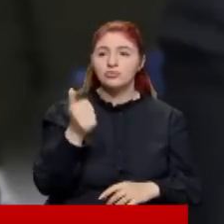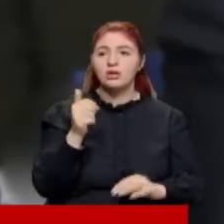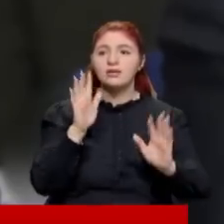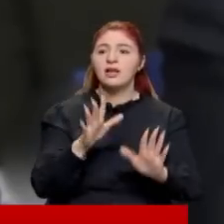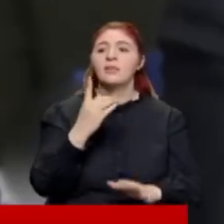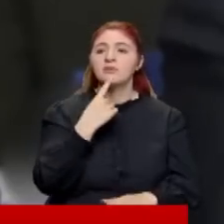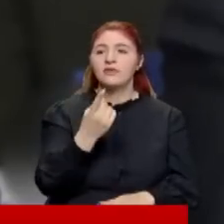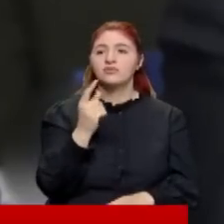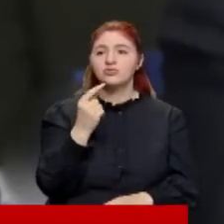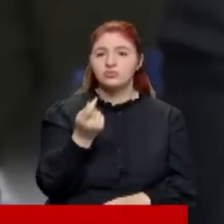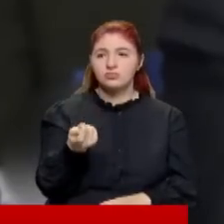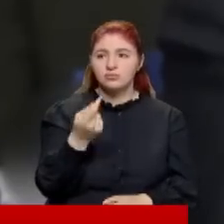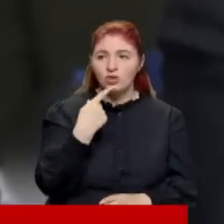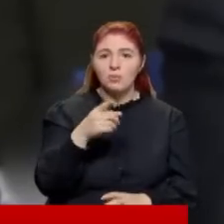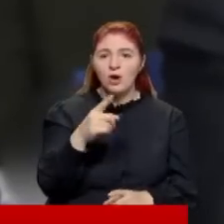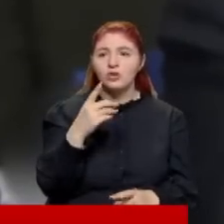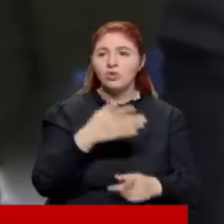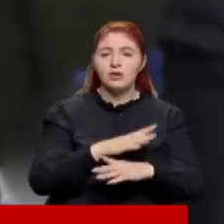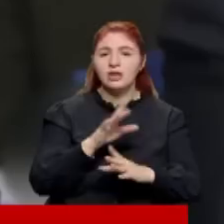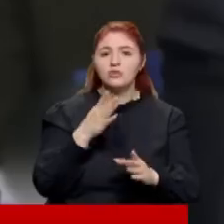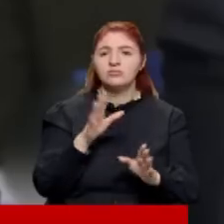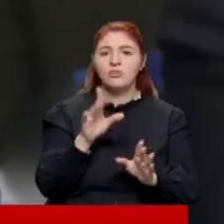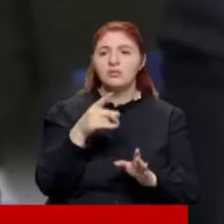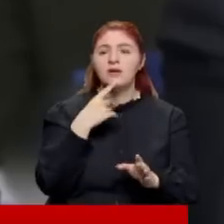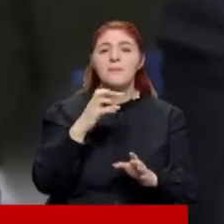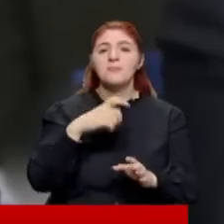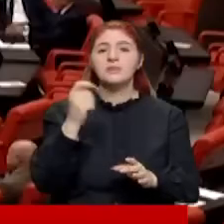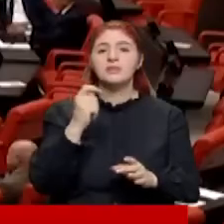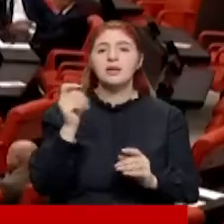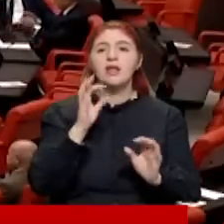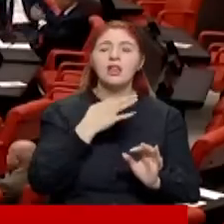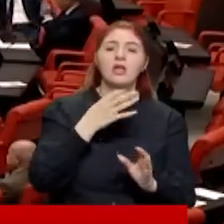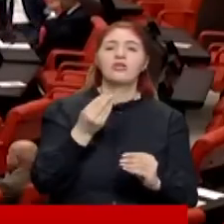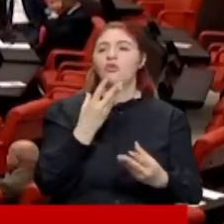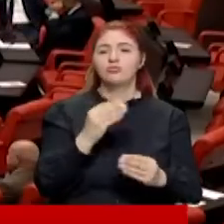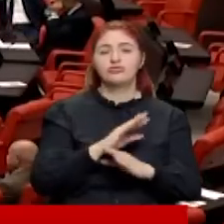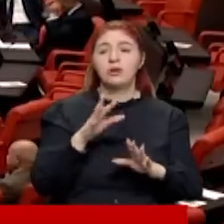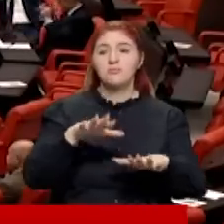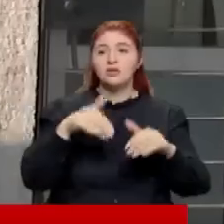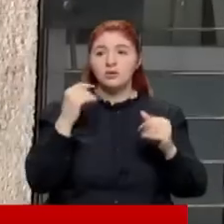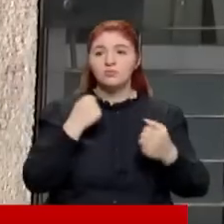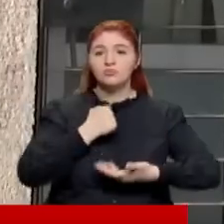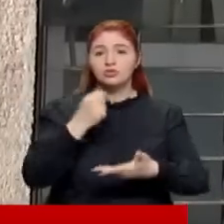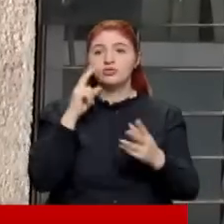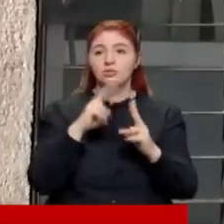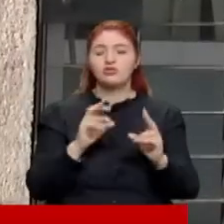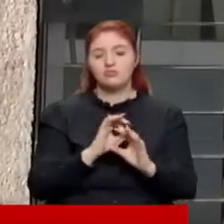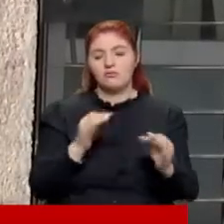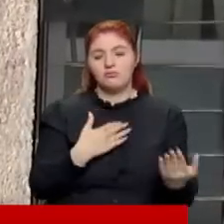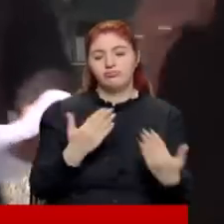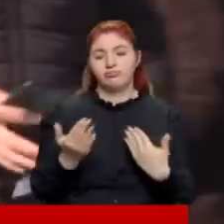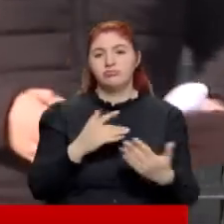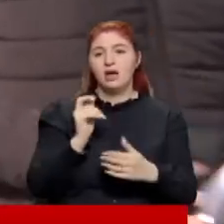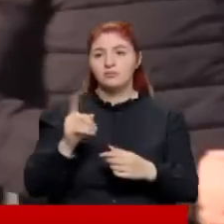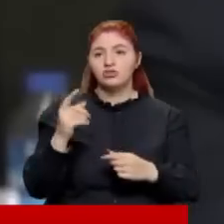mı gibi bir laf söylendi. Doğru değil. Öyle bir şey yok. Prime takılanlar olmayacak. Kasım ayında meclisteki bütçe görüşmelerinde çok net konuşmuştu